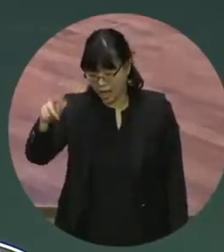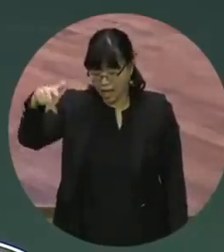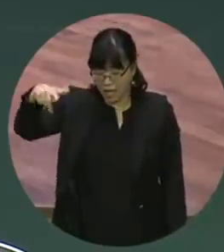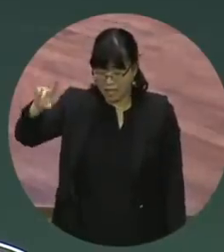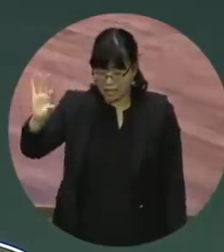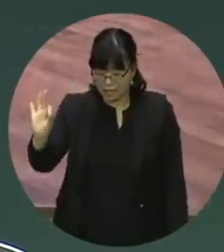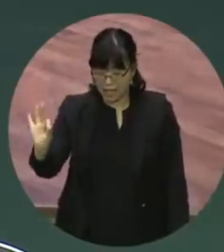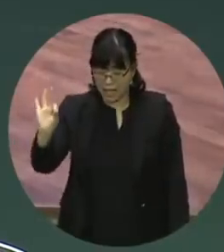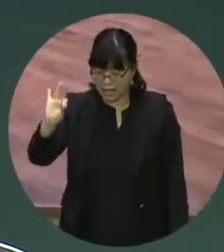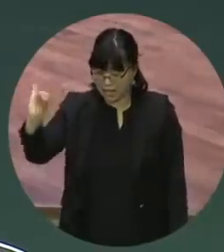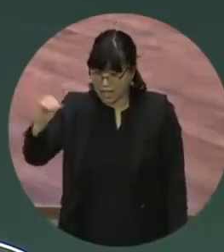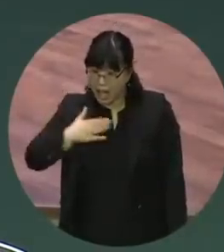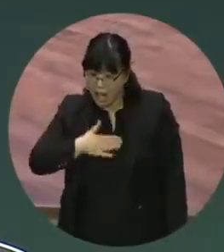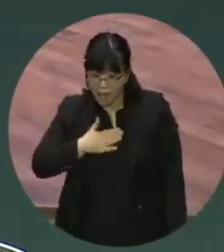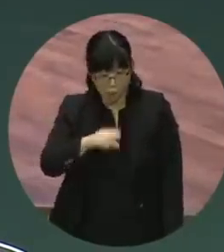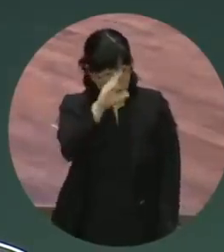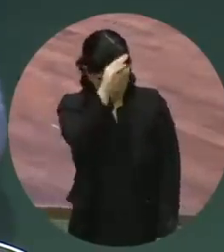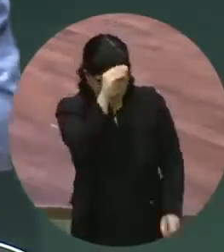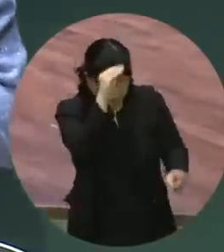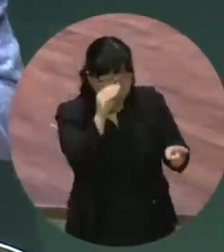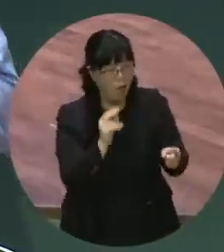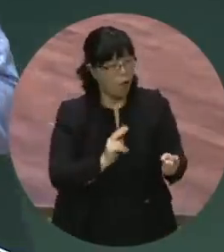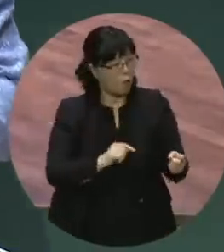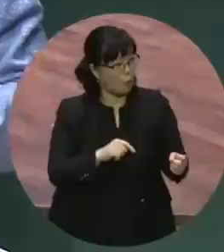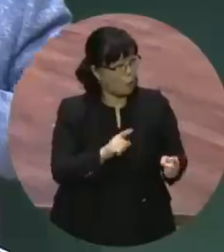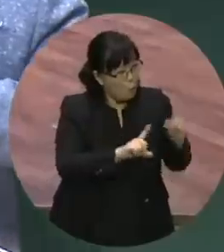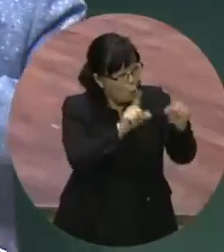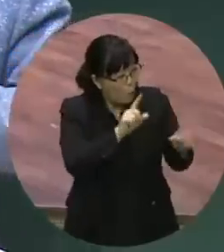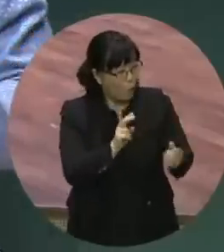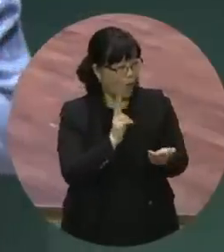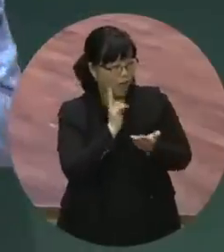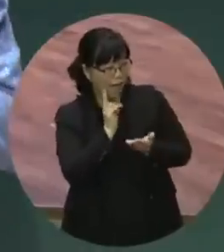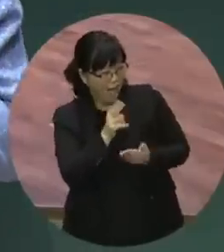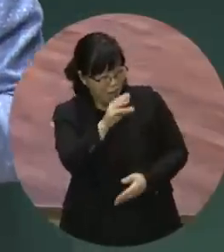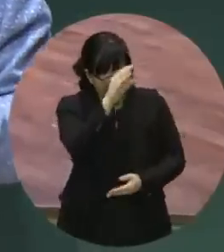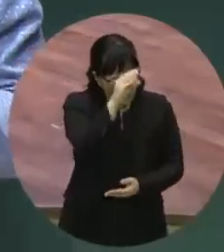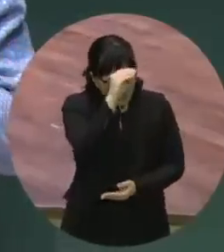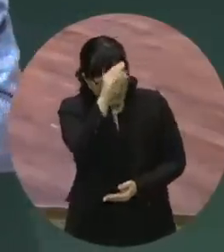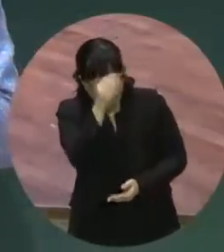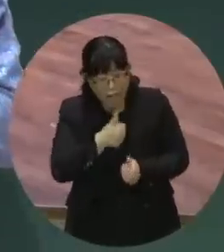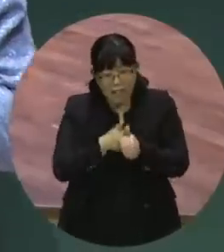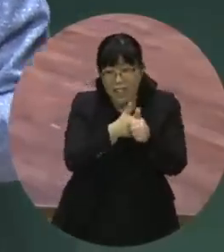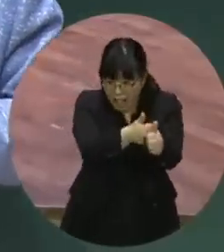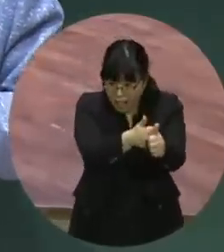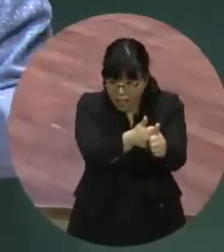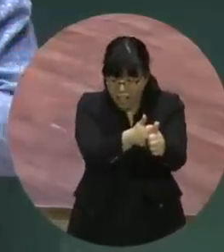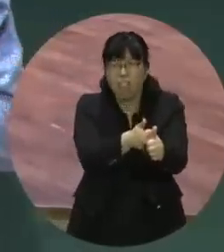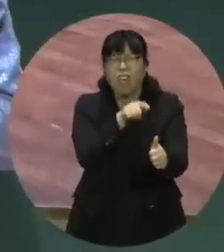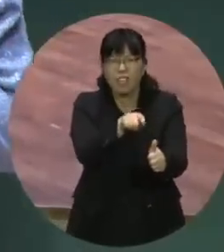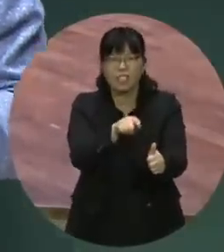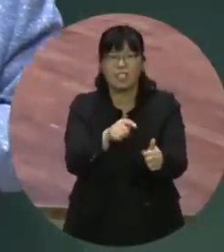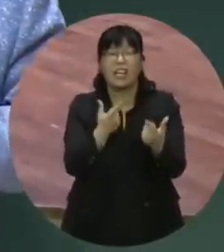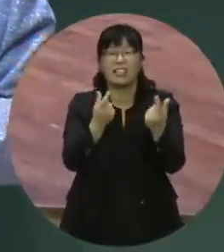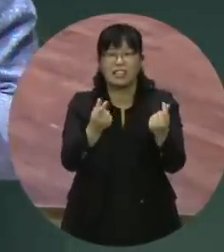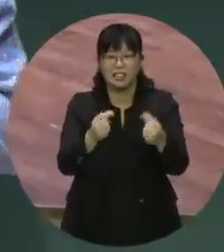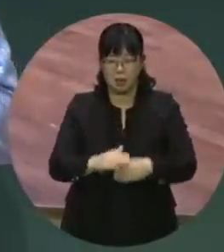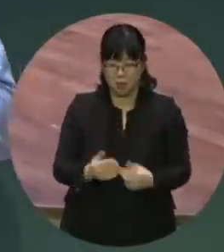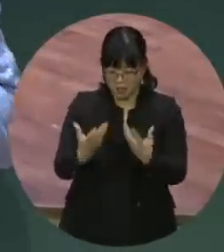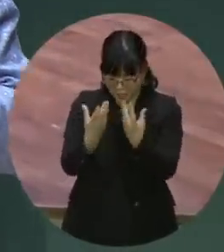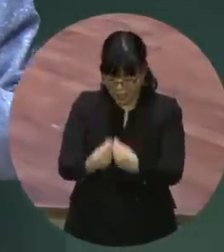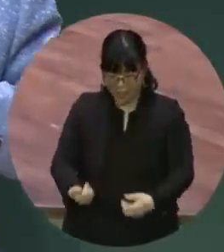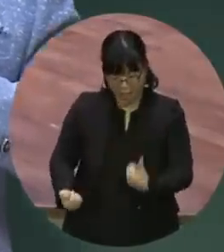따라하는 거. 따라하는 거. 어린아이들이 어때요? 어린아이들이 막 자라면서 아빠 엄마 하는 거 보고 따라와서 막 따라하죠.